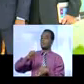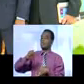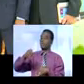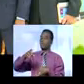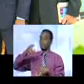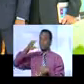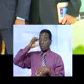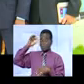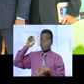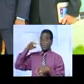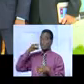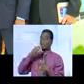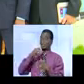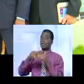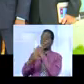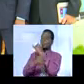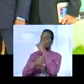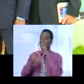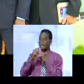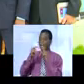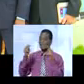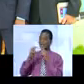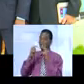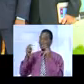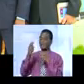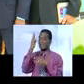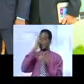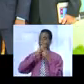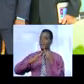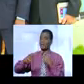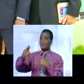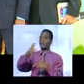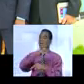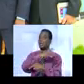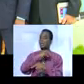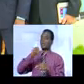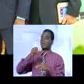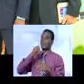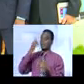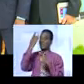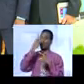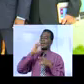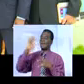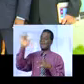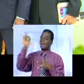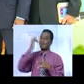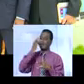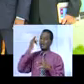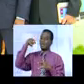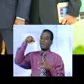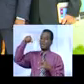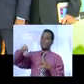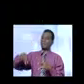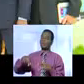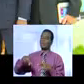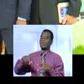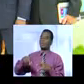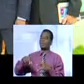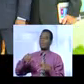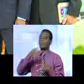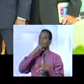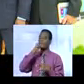pays très respecté et nous avons la grande chance que